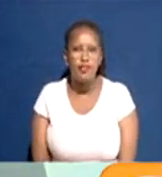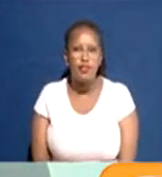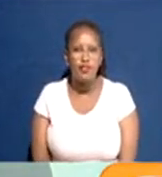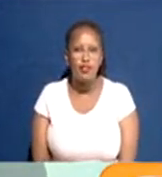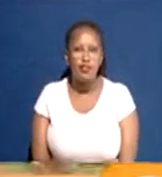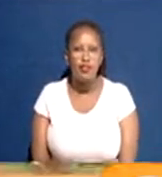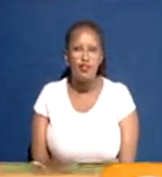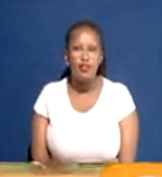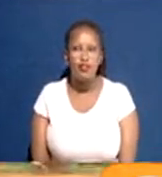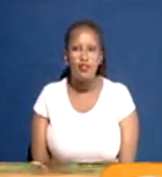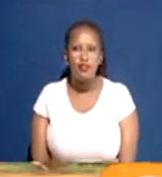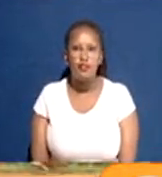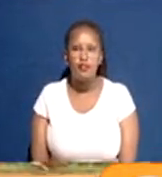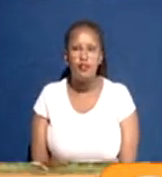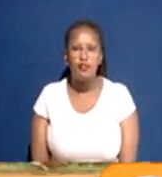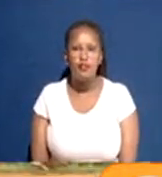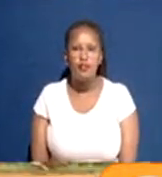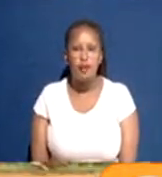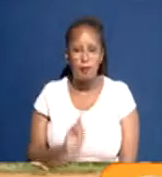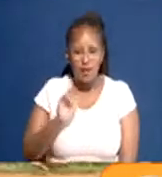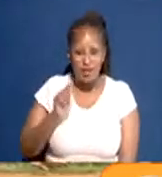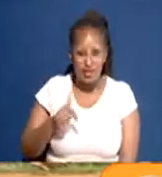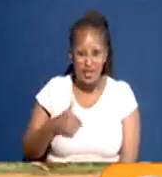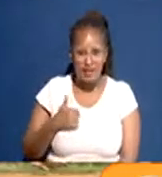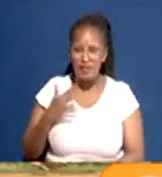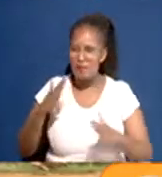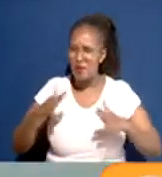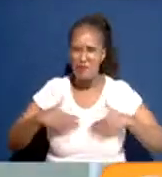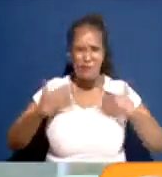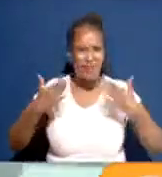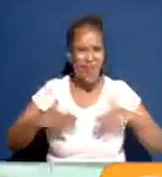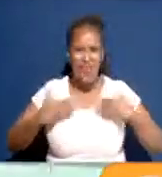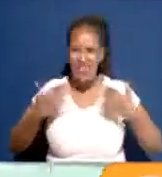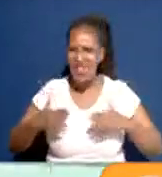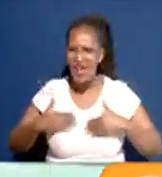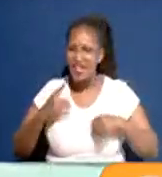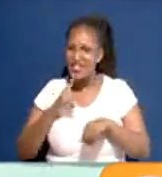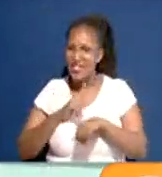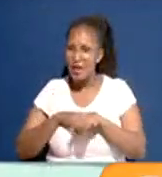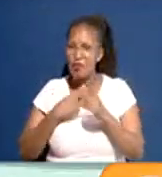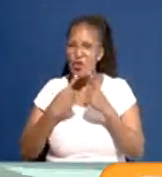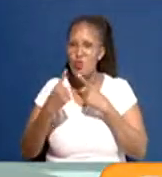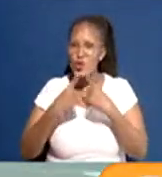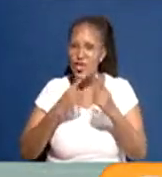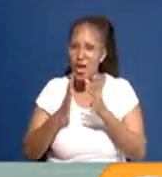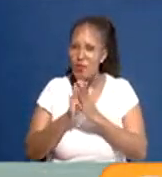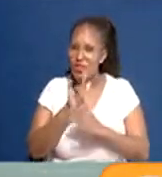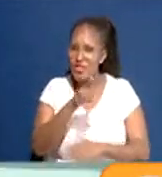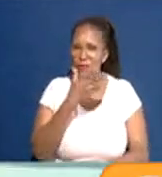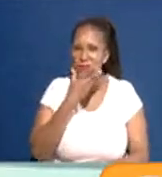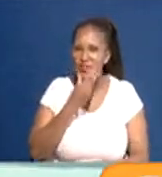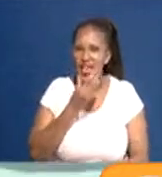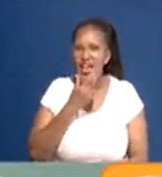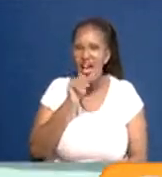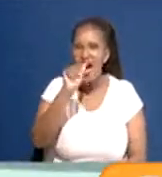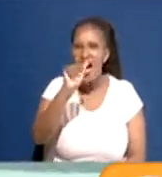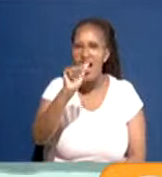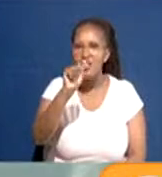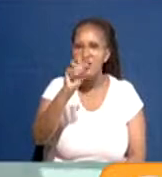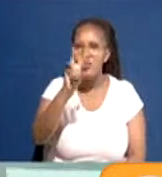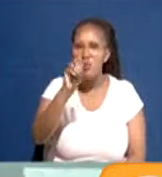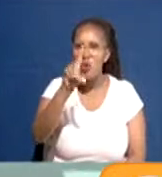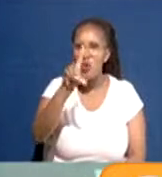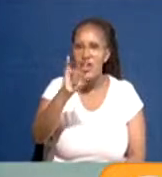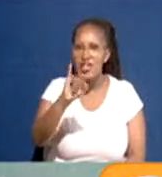Tunaelewana jameni? Mimi nimefurahi ya kwamba wakati nimeongea na mzee huyu Atoli, finally